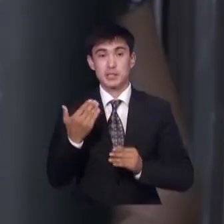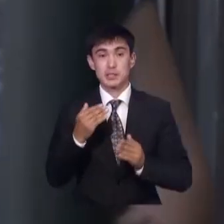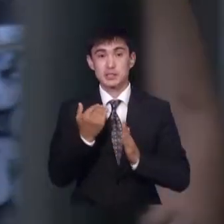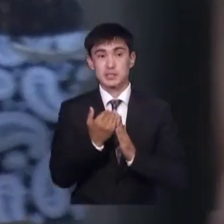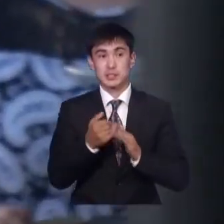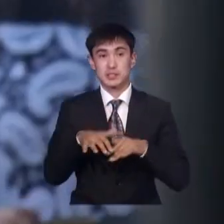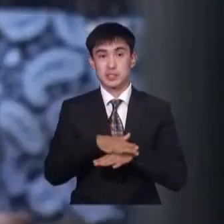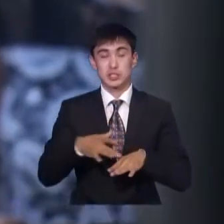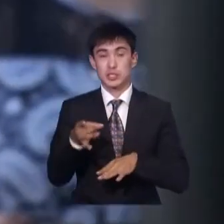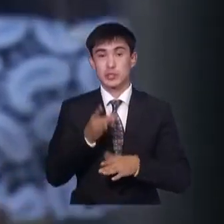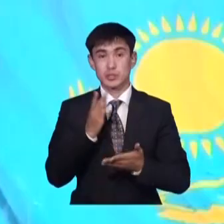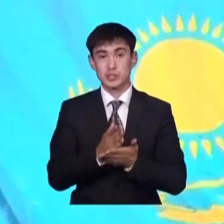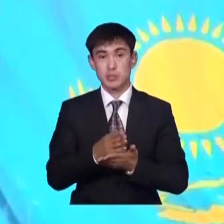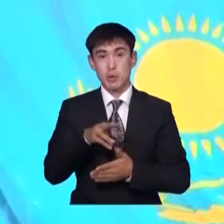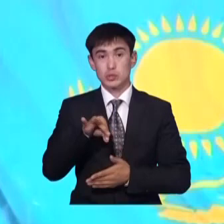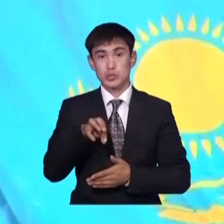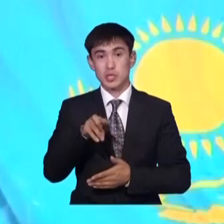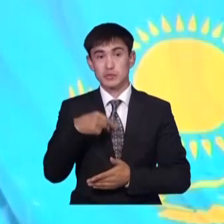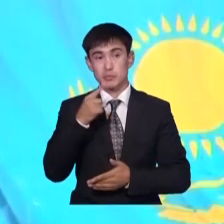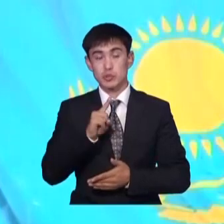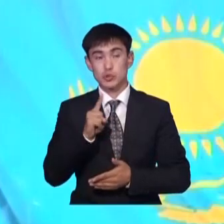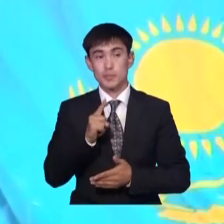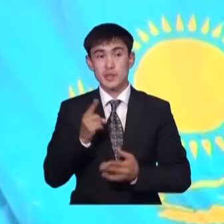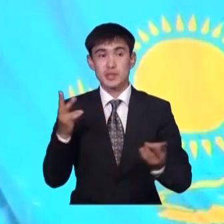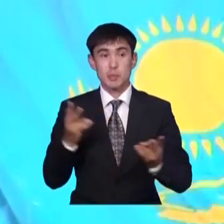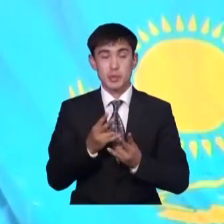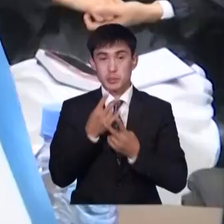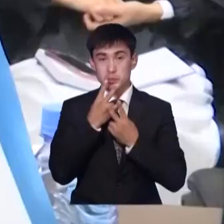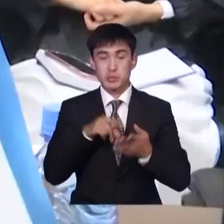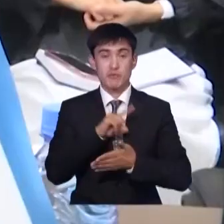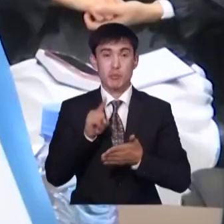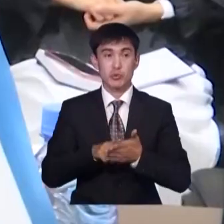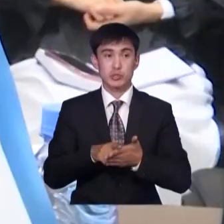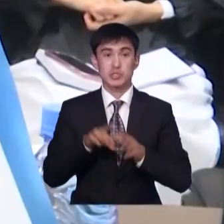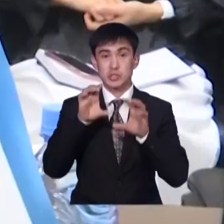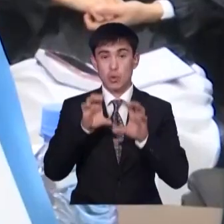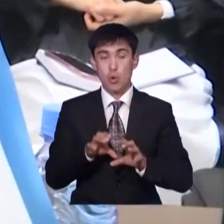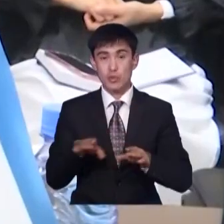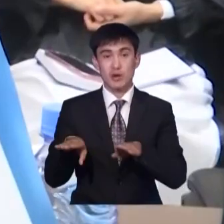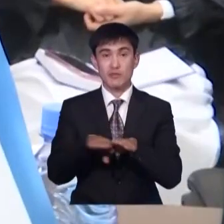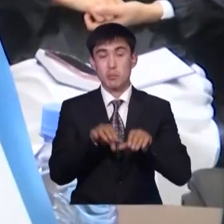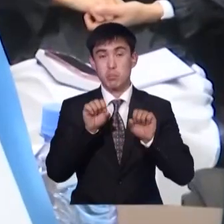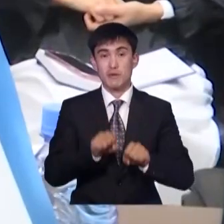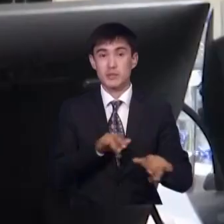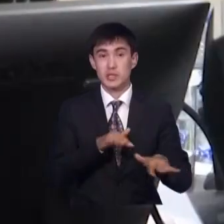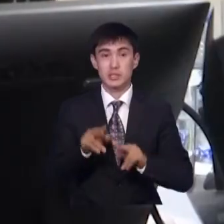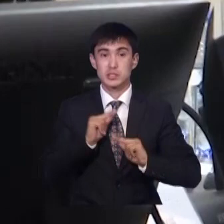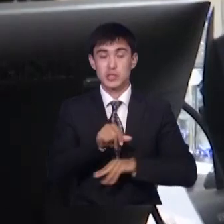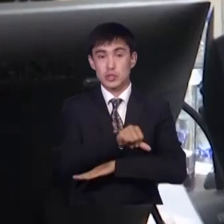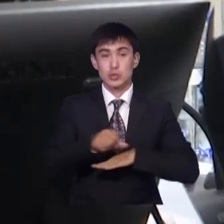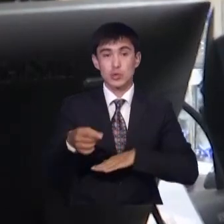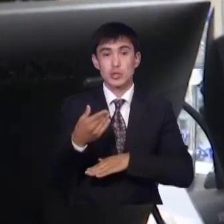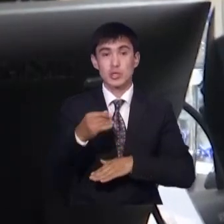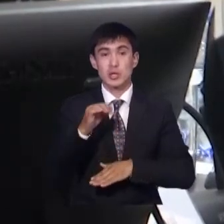и жители региона. Марат Султангазиев отметил, что необходимо рассмотреть вопрос их законной и равноправной деятельности на